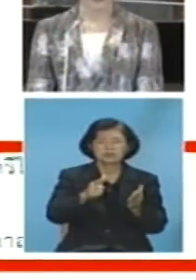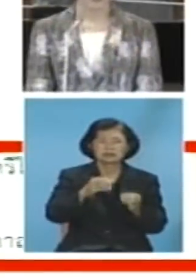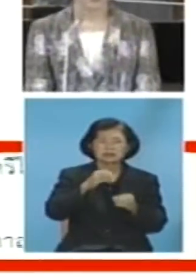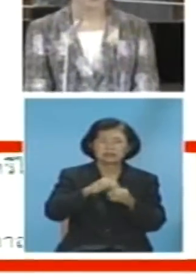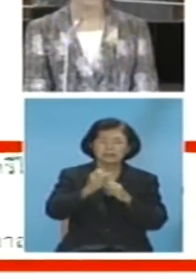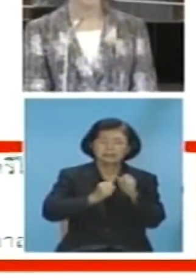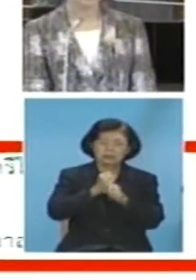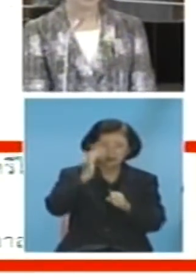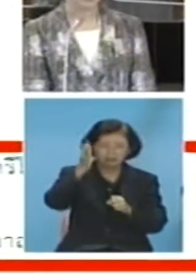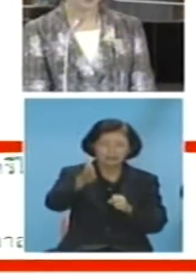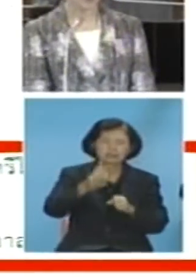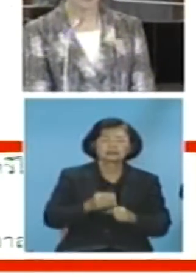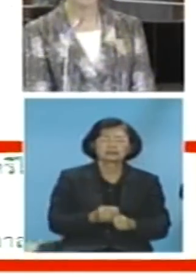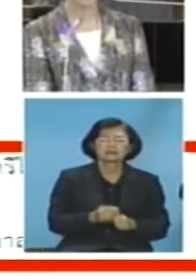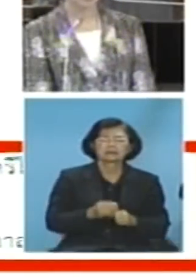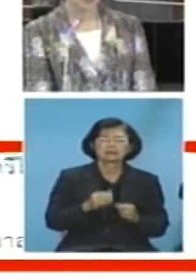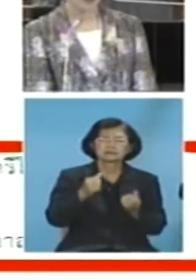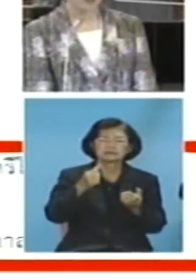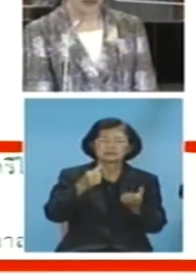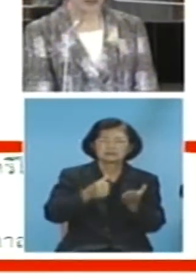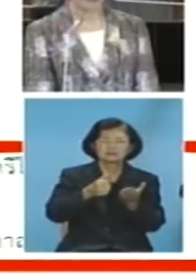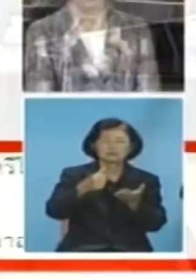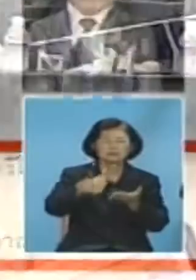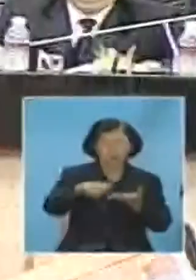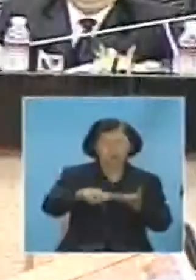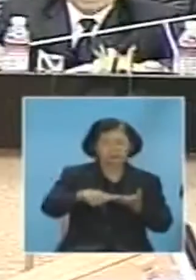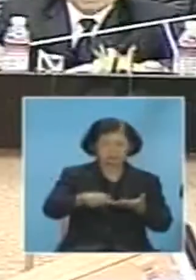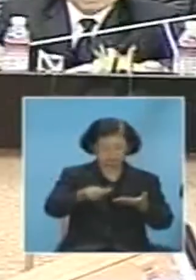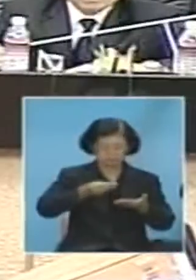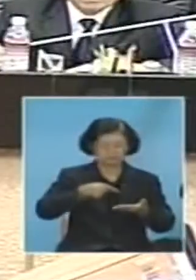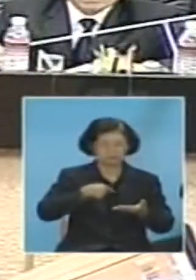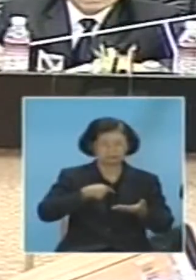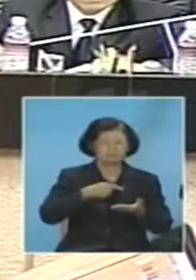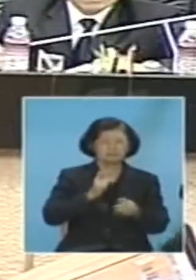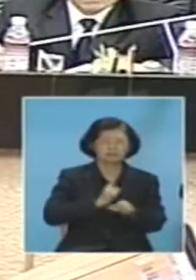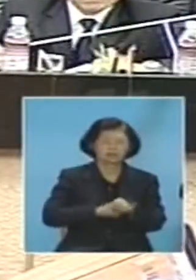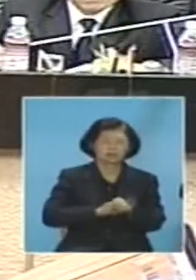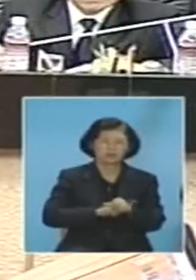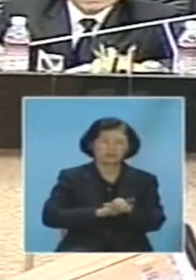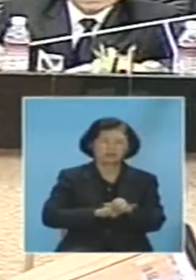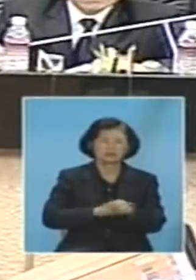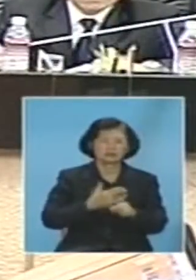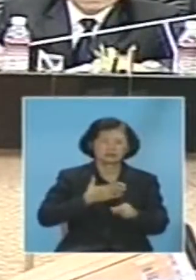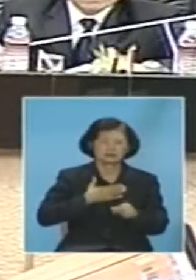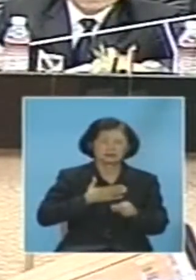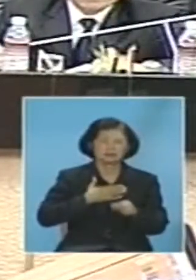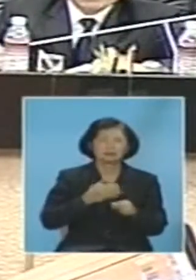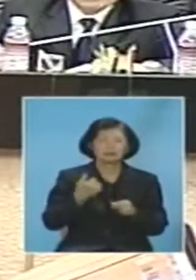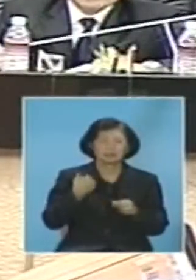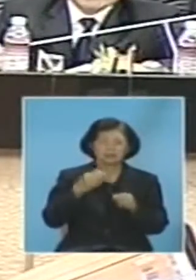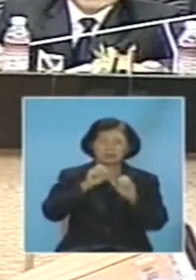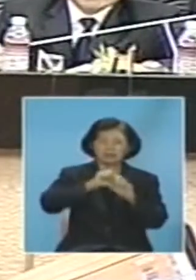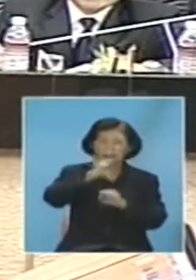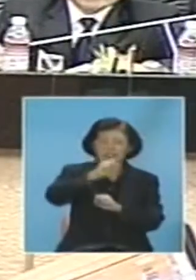ไปซึ่งจดหมายนั้นมาถึงนะคะก็เป็นเวลาที่หลังจากที่ดิฉันได้มีการประก